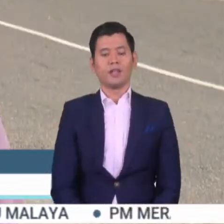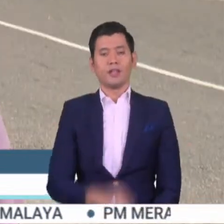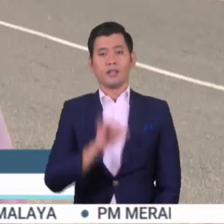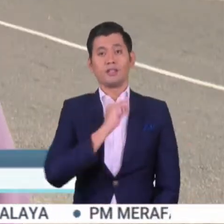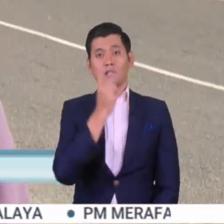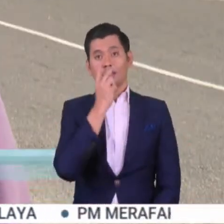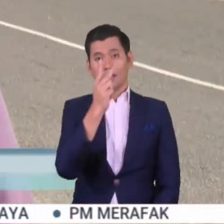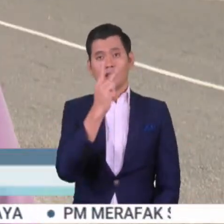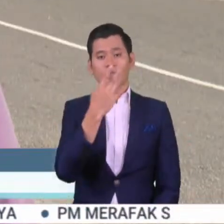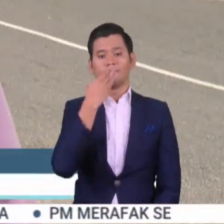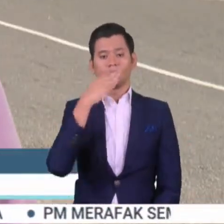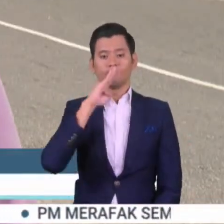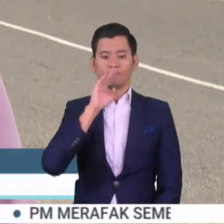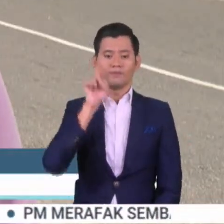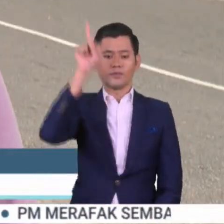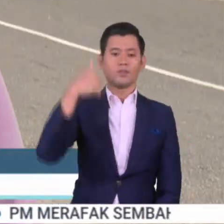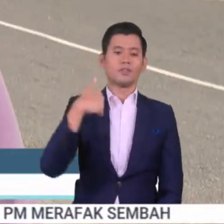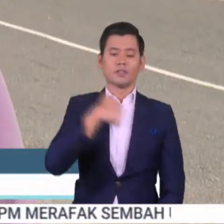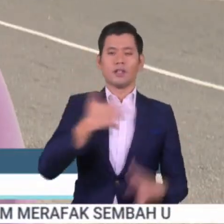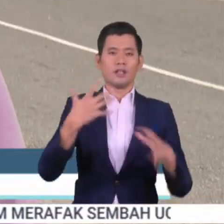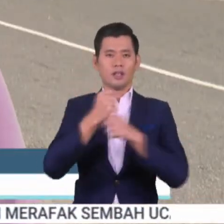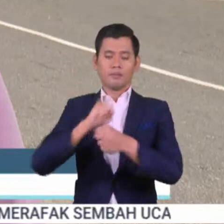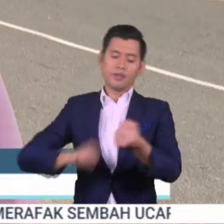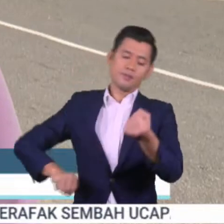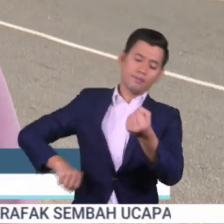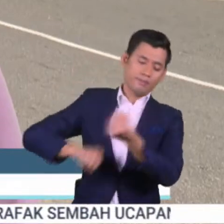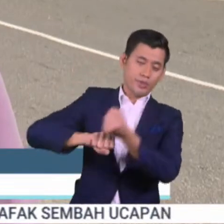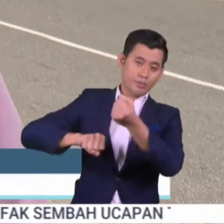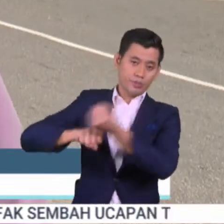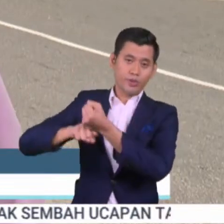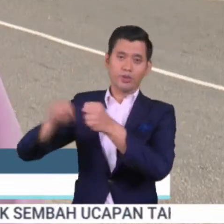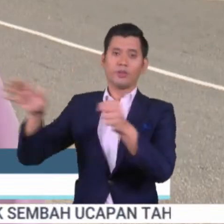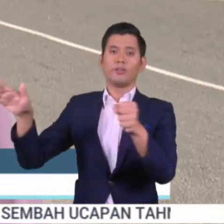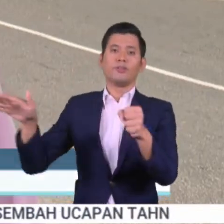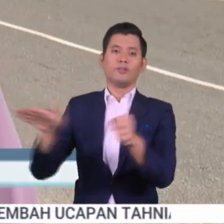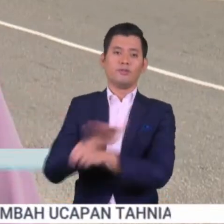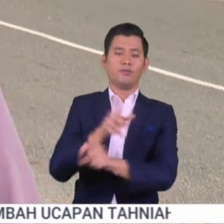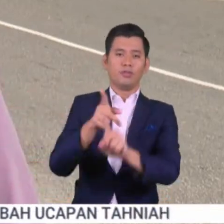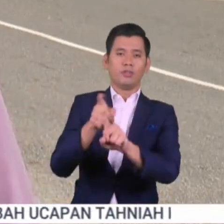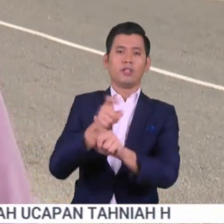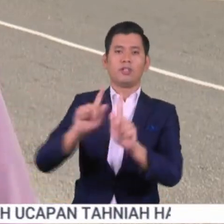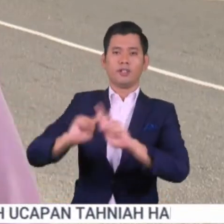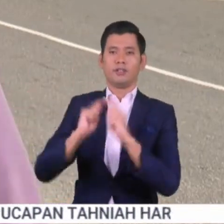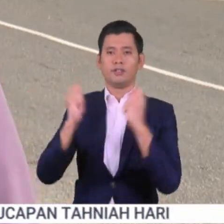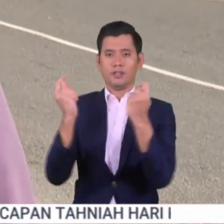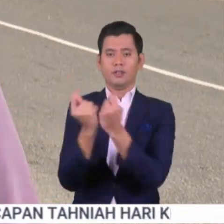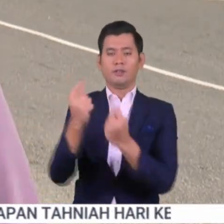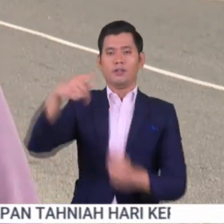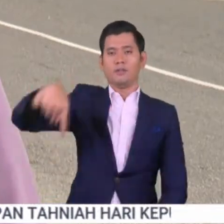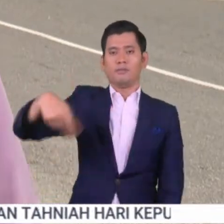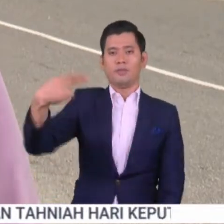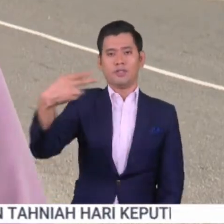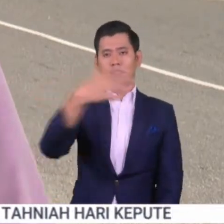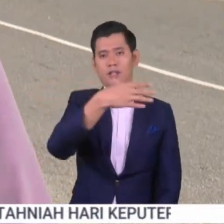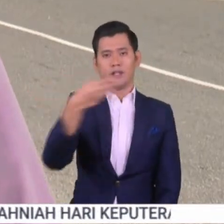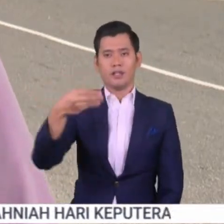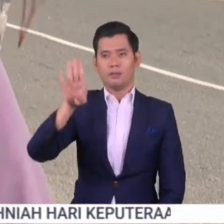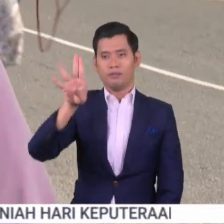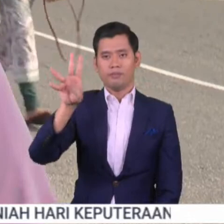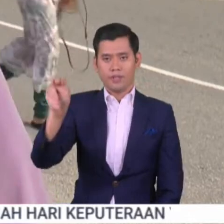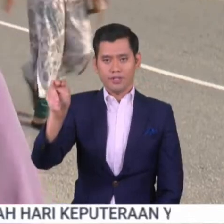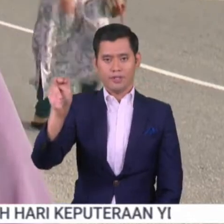Saya melihat alhamdulillah kita mendapat sokongan penuh daripada pihak jentera Pakatan Harapan dan juga Barisan